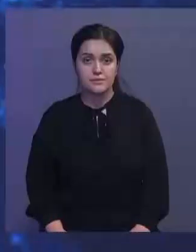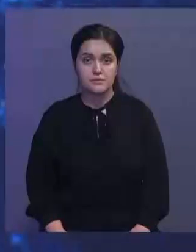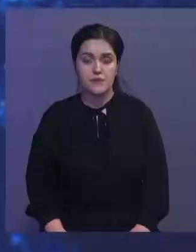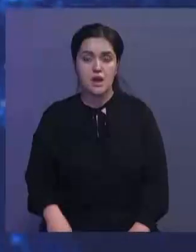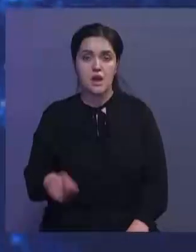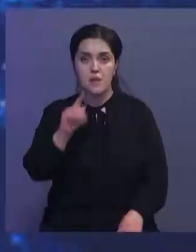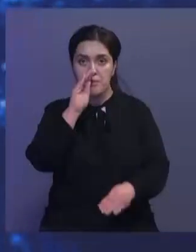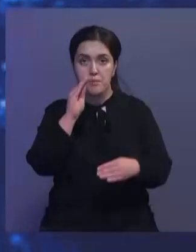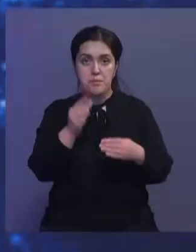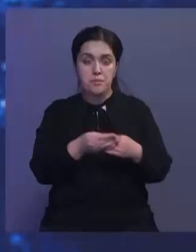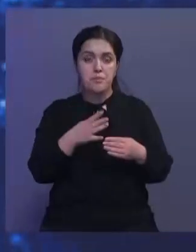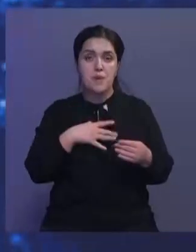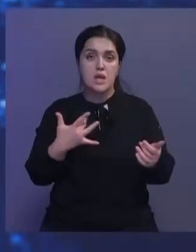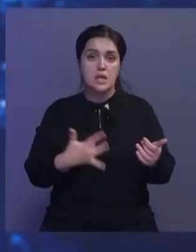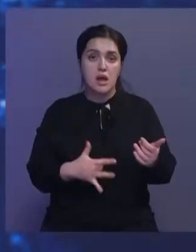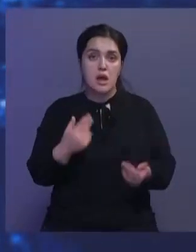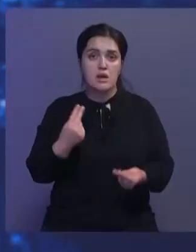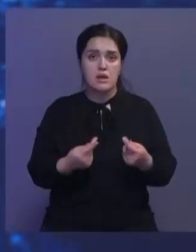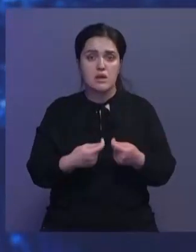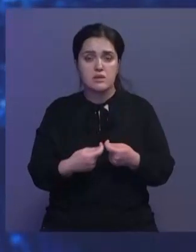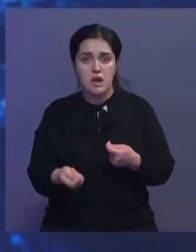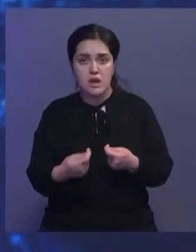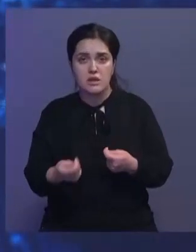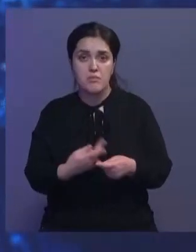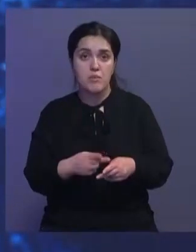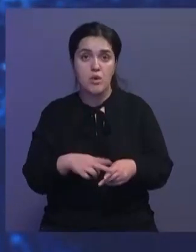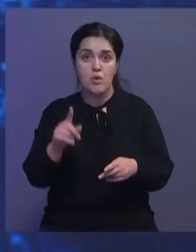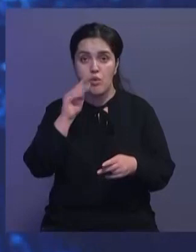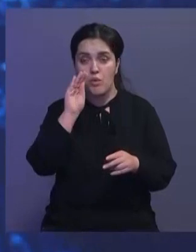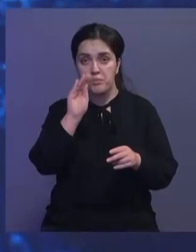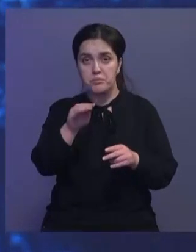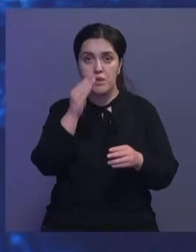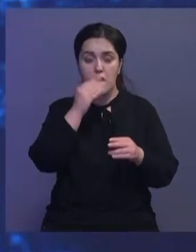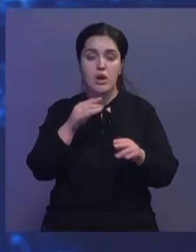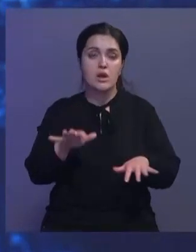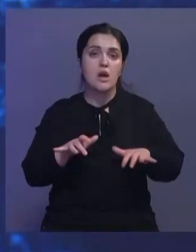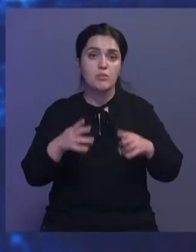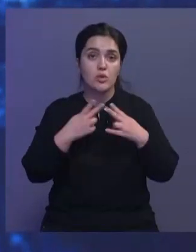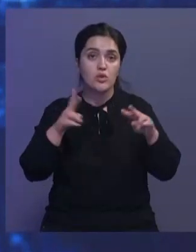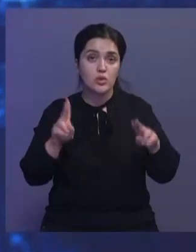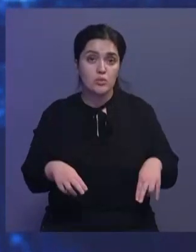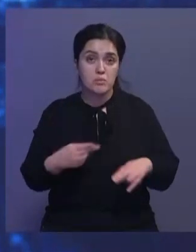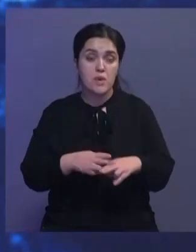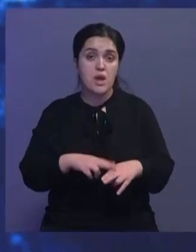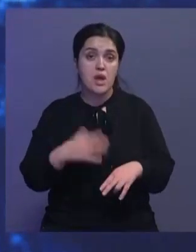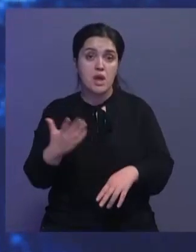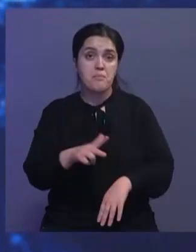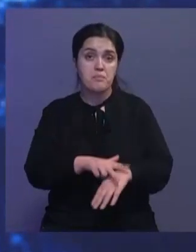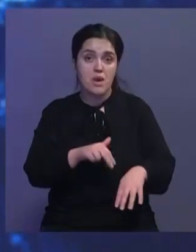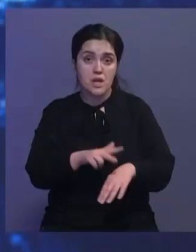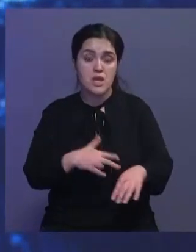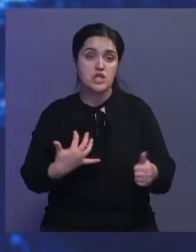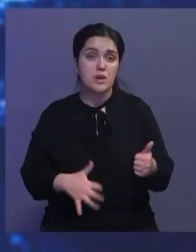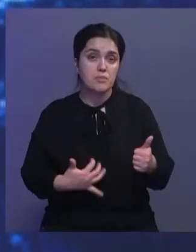Подпольное казино ликвидировали в Таразе. Оно действовало под видом компьютерного клуба. По информации сотрудников Департамента экономических